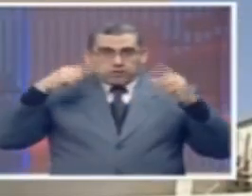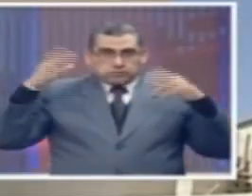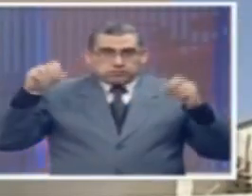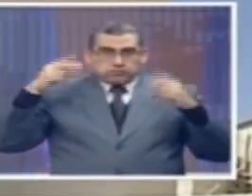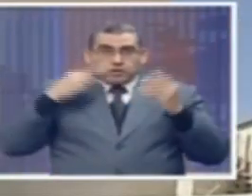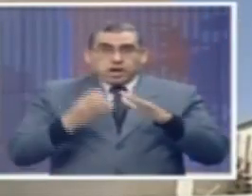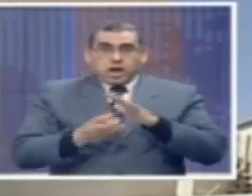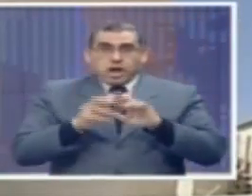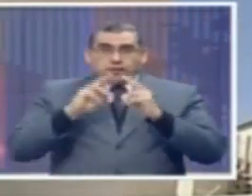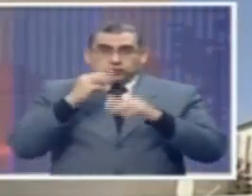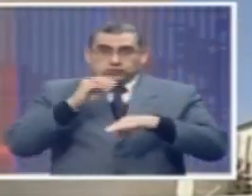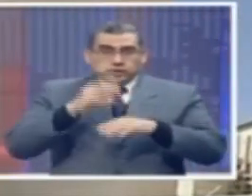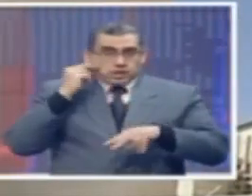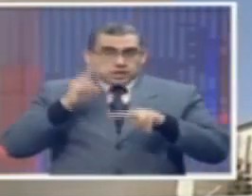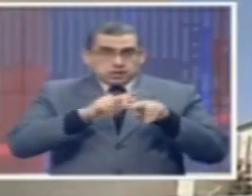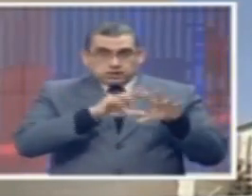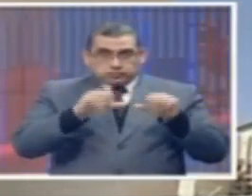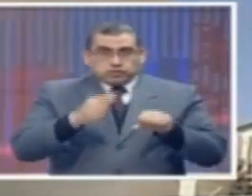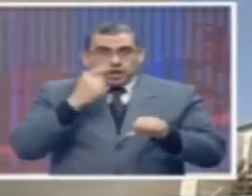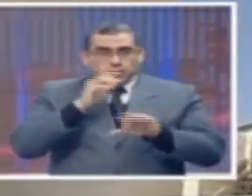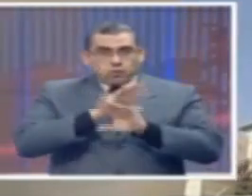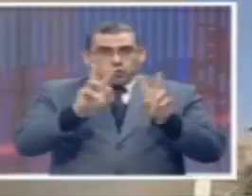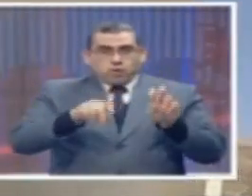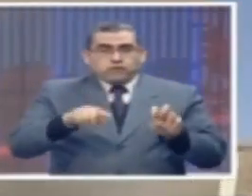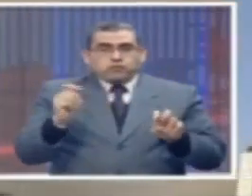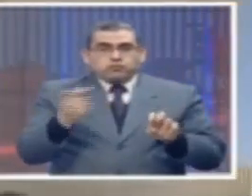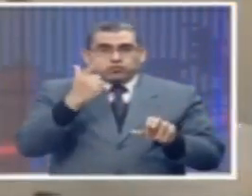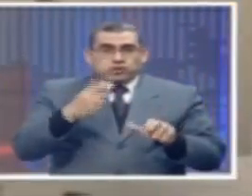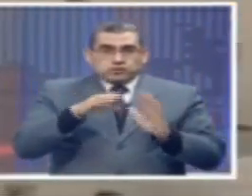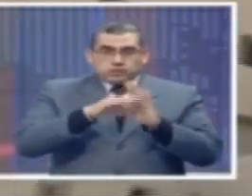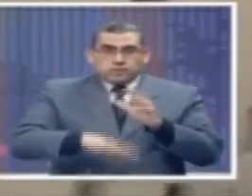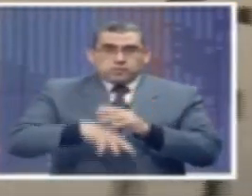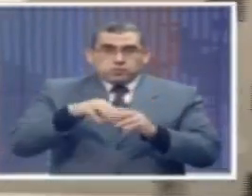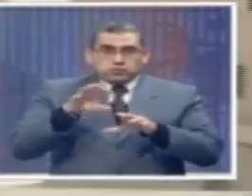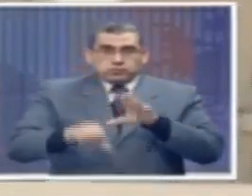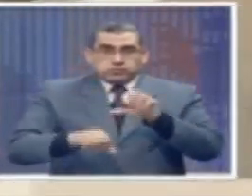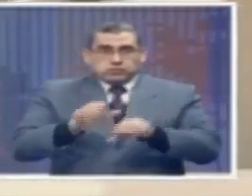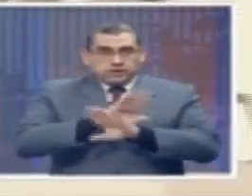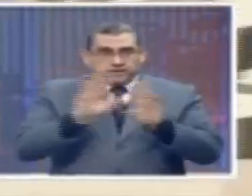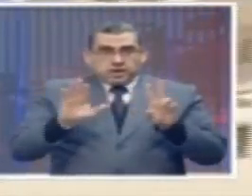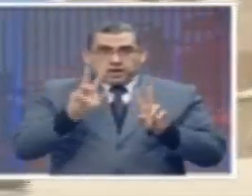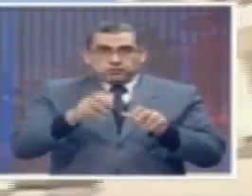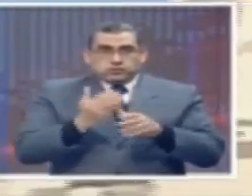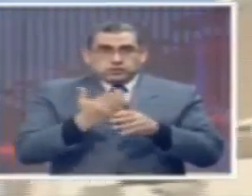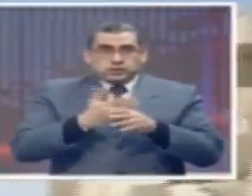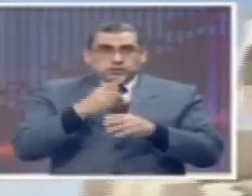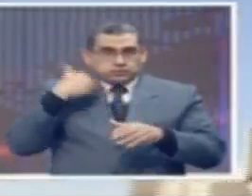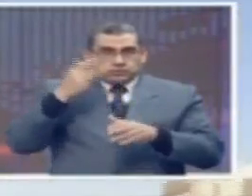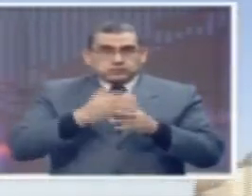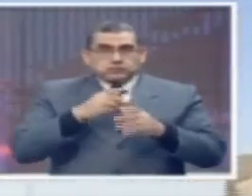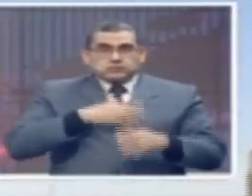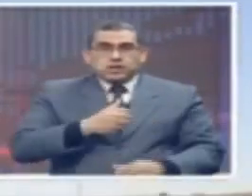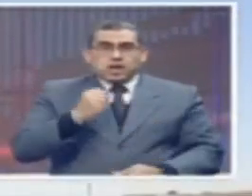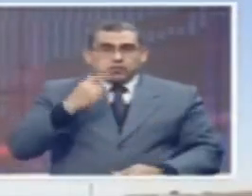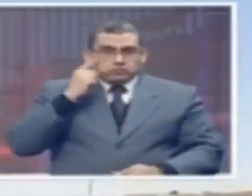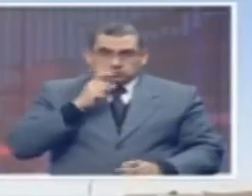العربية الاحتلال الإسرائيلي بالوقف الفوري النهائي للمشروعات الاستيطانية وما تمثله من عدوان